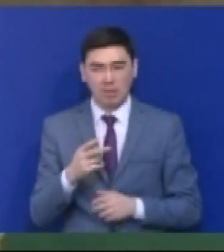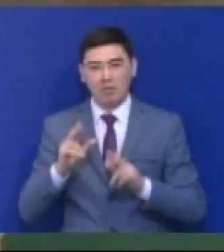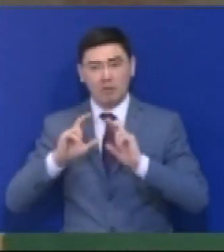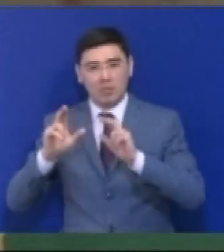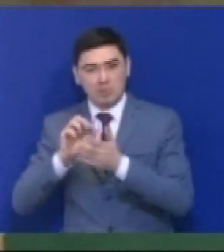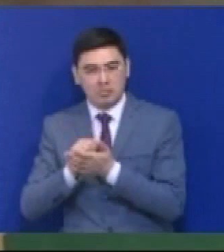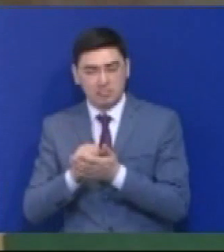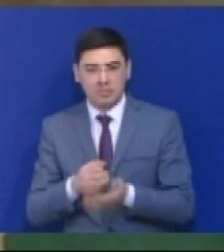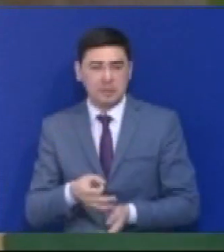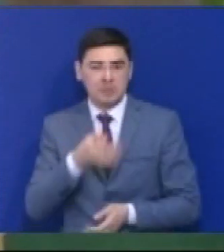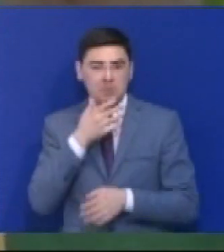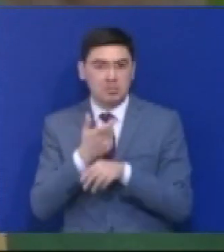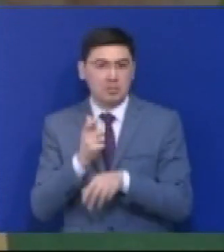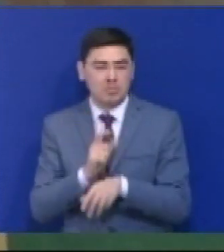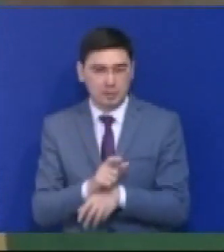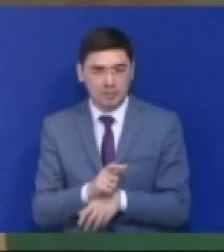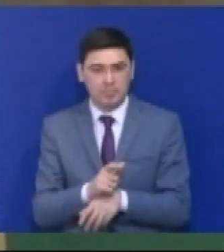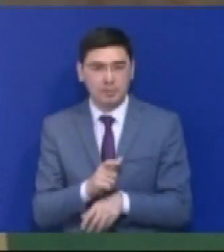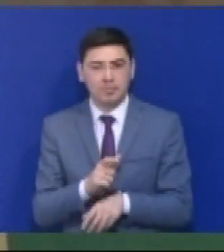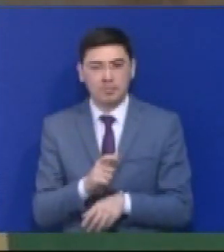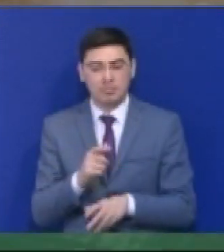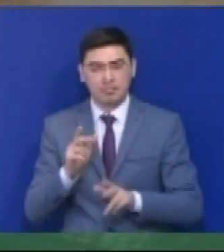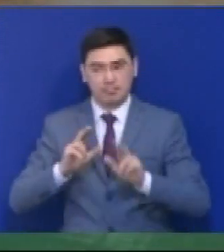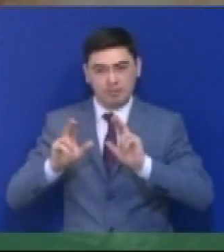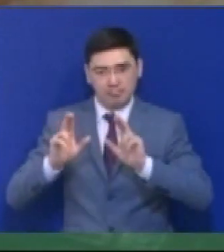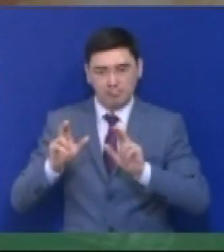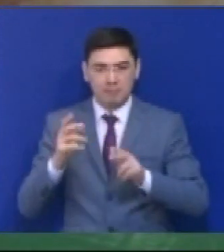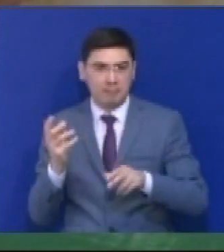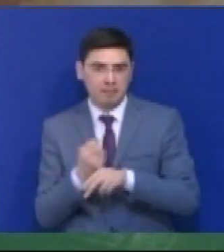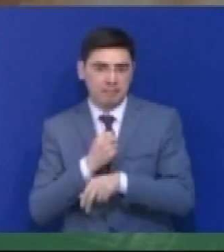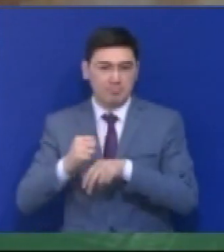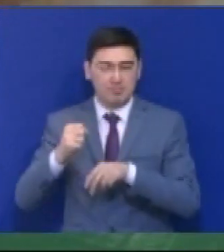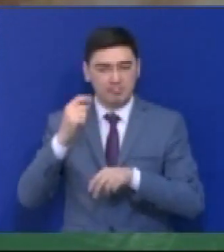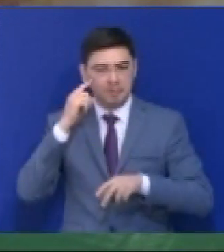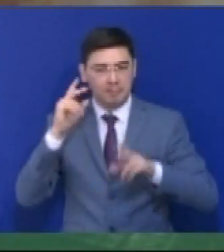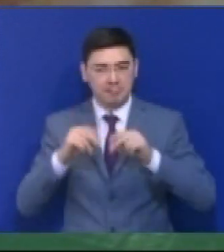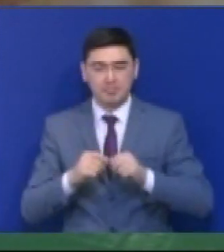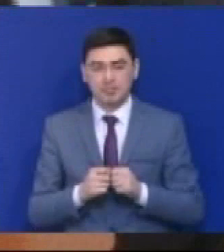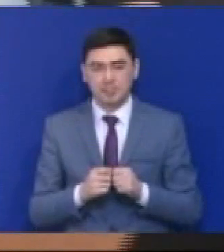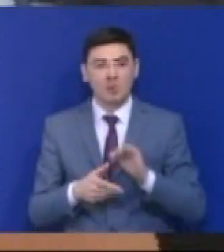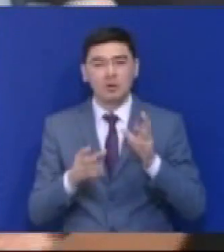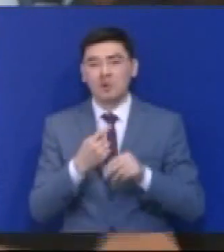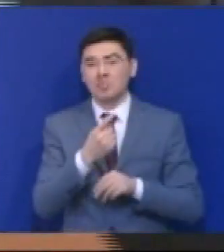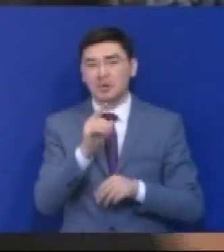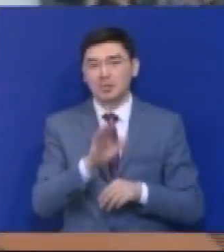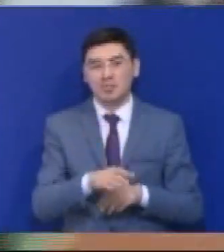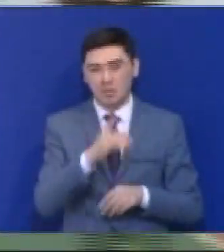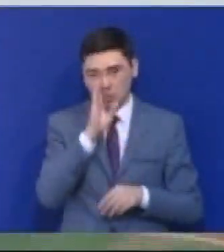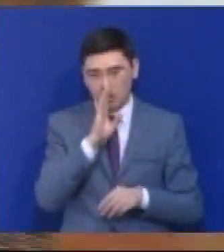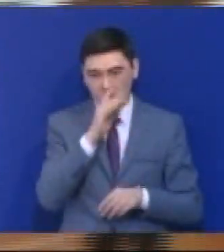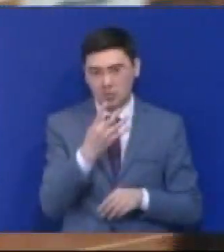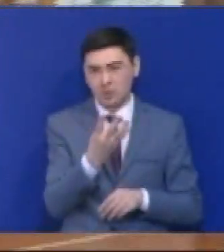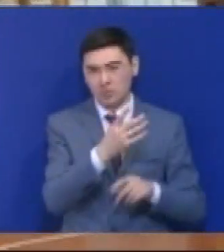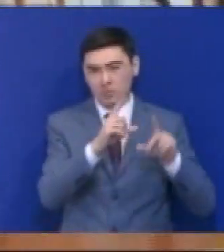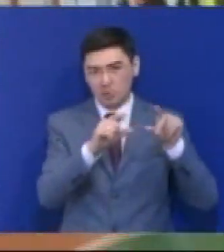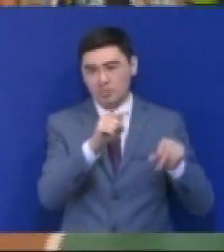волейболом. Надеюсь, мы выиграем в сегодняшнем турнире. По итогам турнира первое место выиграла школа-интернат номер 4 для